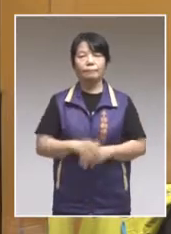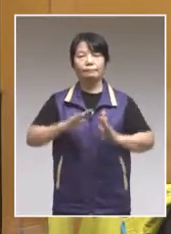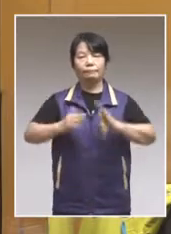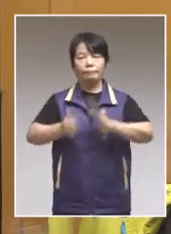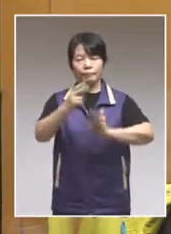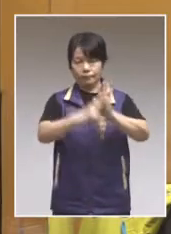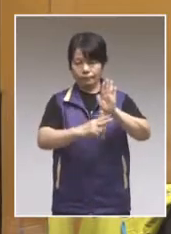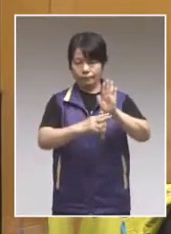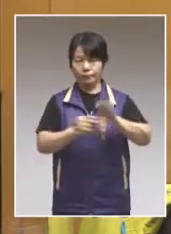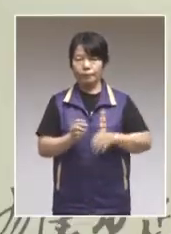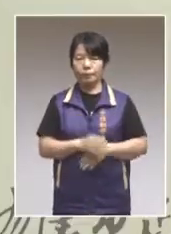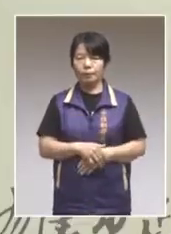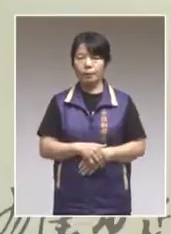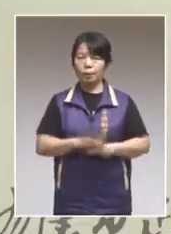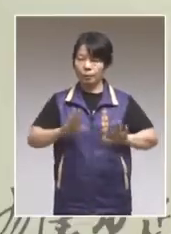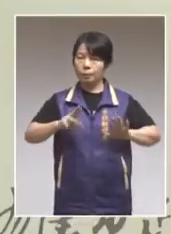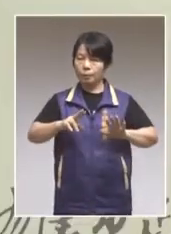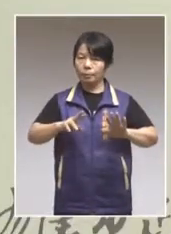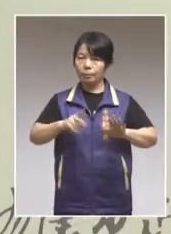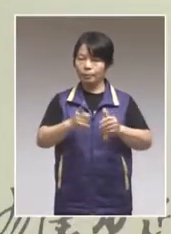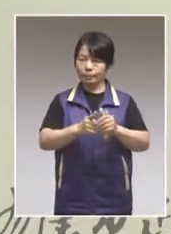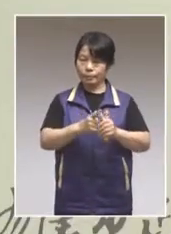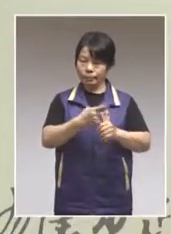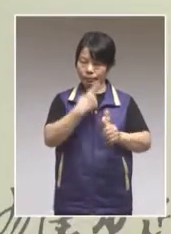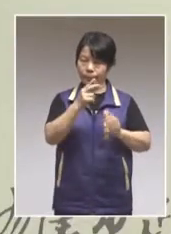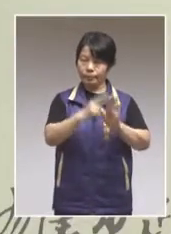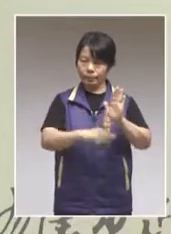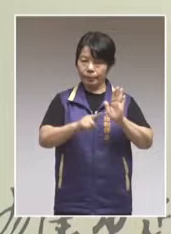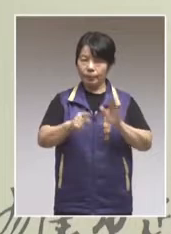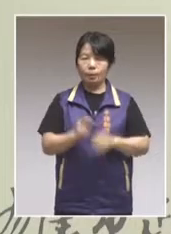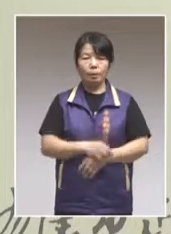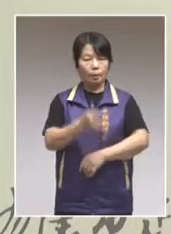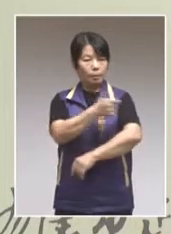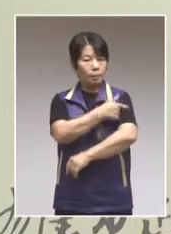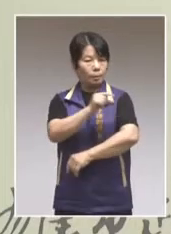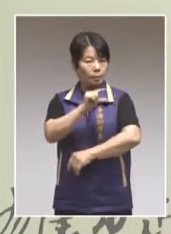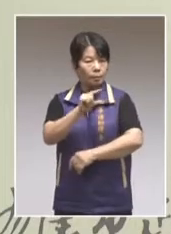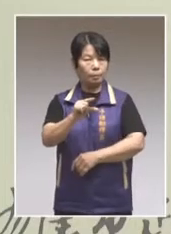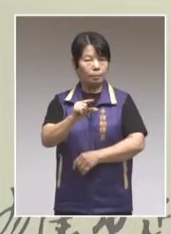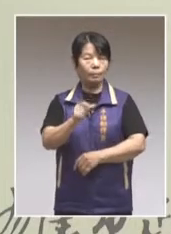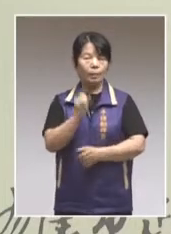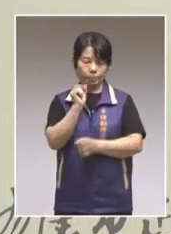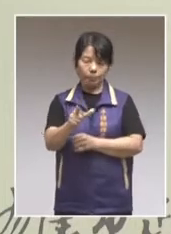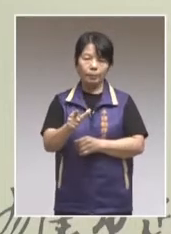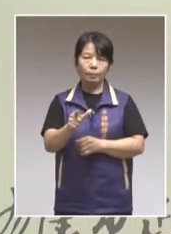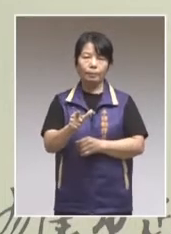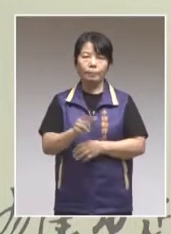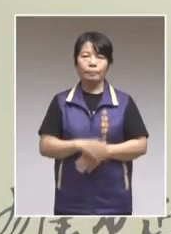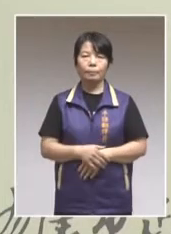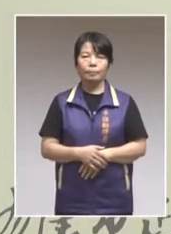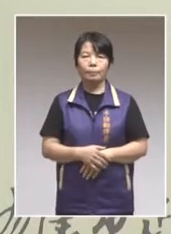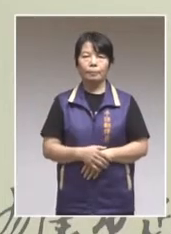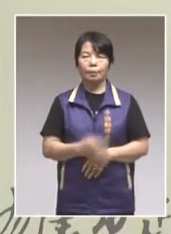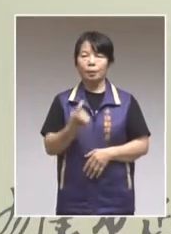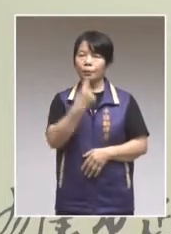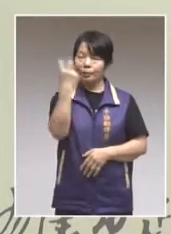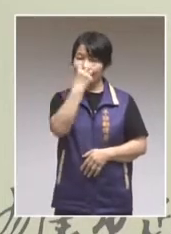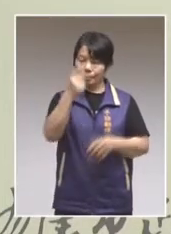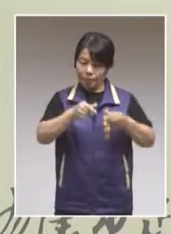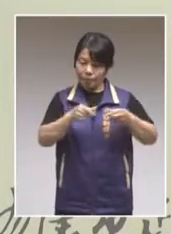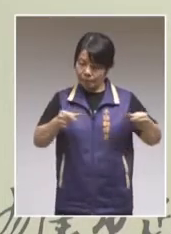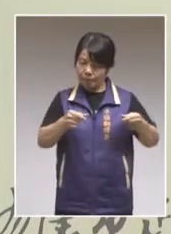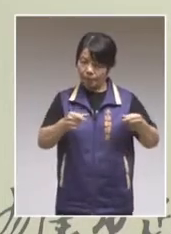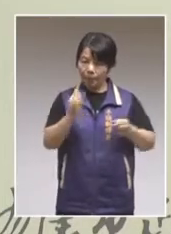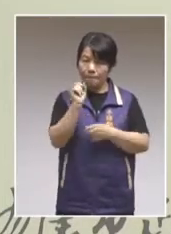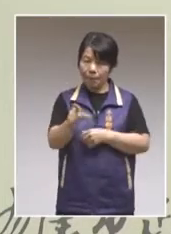谢。 好，我先讲这个这个疫苗购买的价格的这个部分哈、啊，对，那个快筛试剂